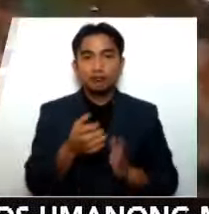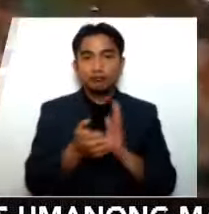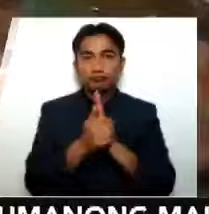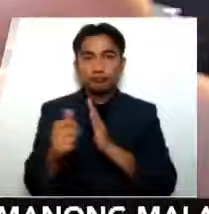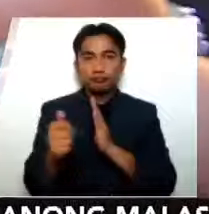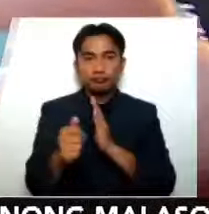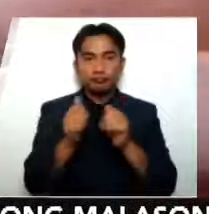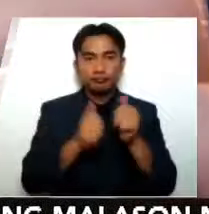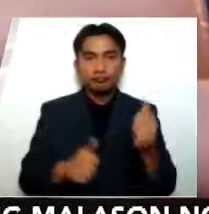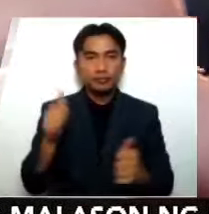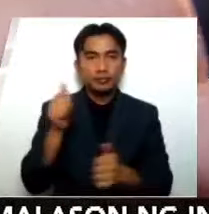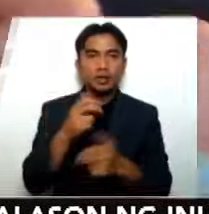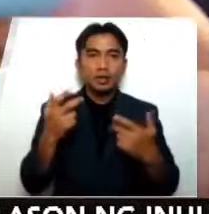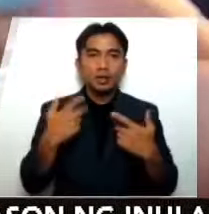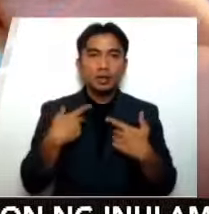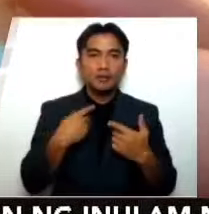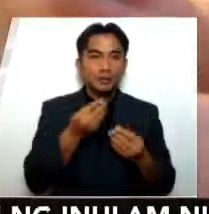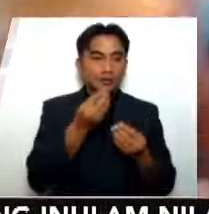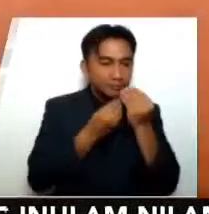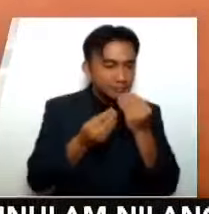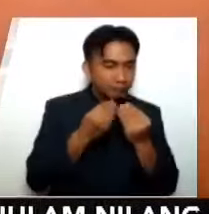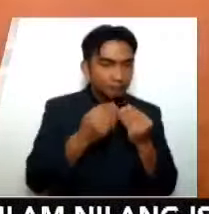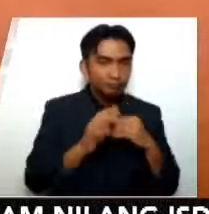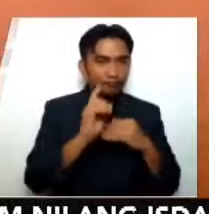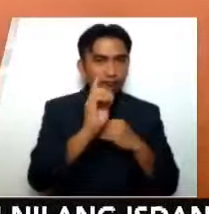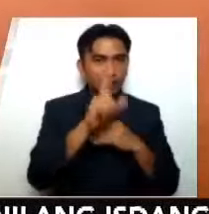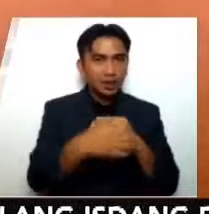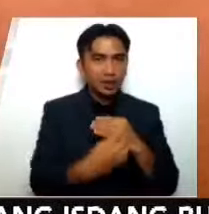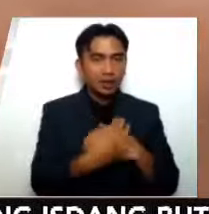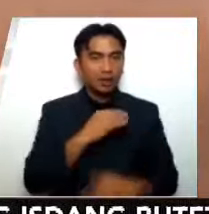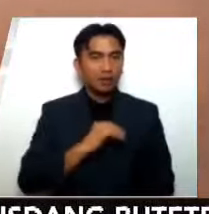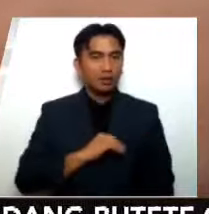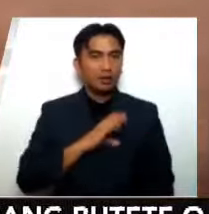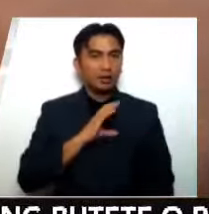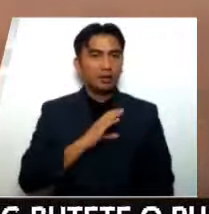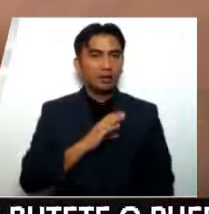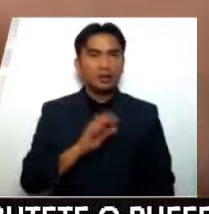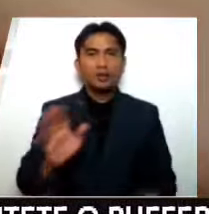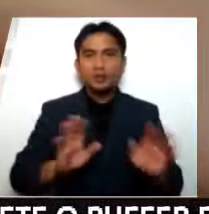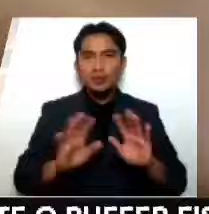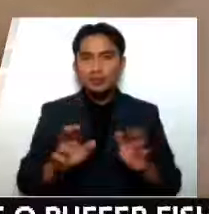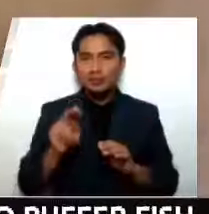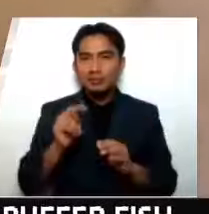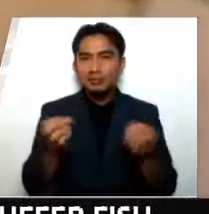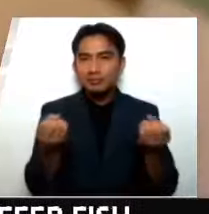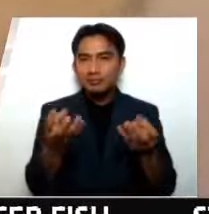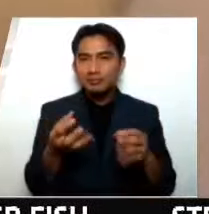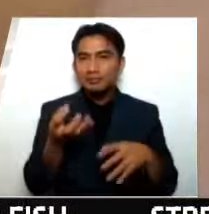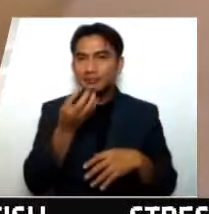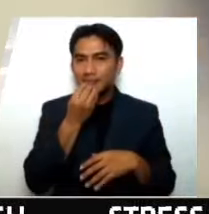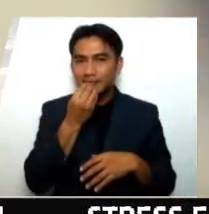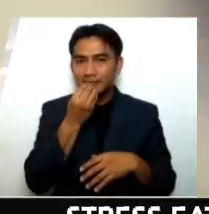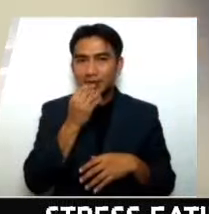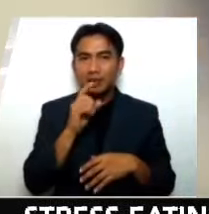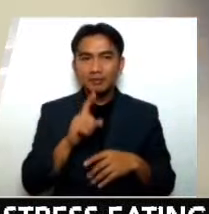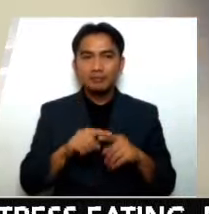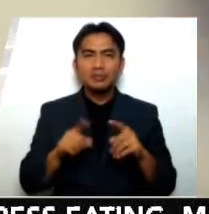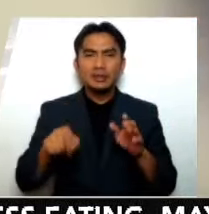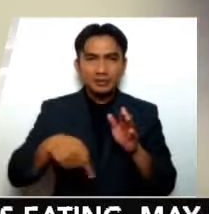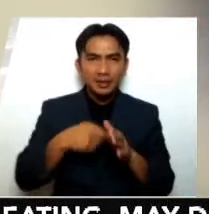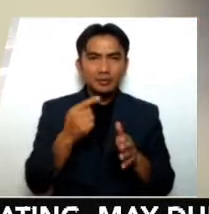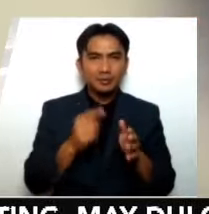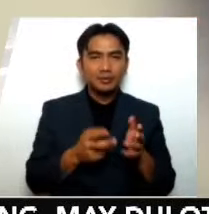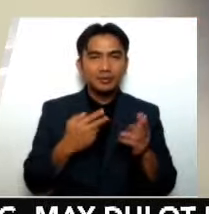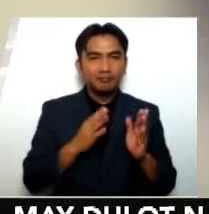stress eating. Hindi rin daw kailangang marami ang kinakain basta malimit itong gawin. Stress eating na. Stress eating